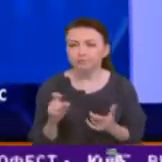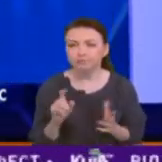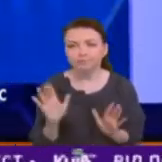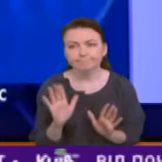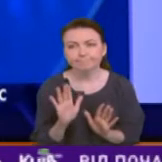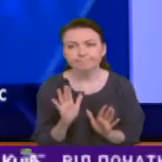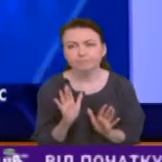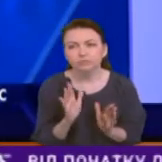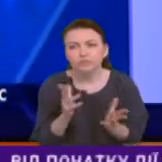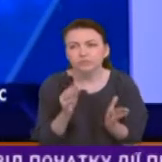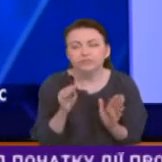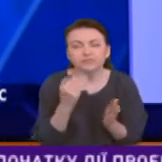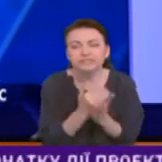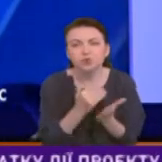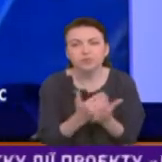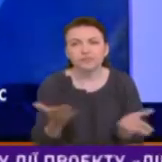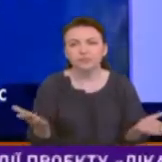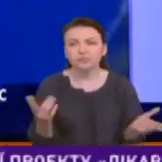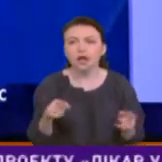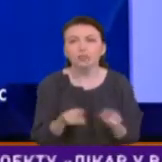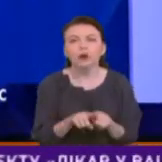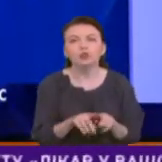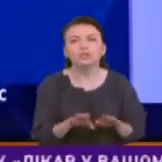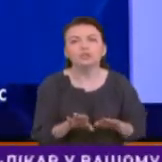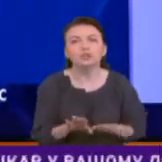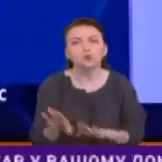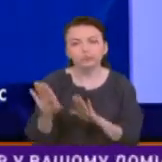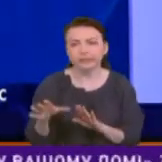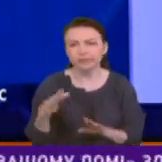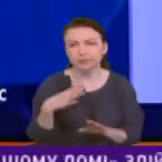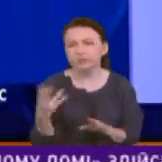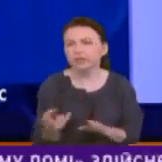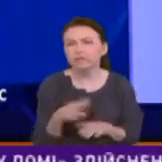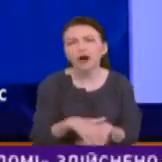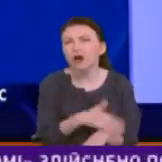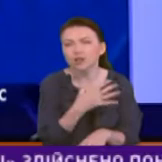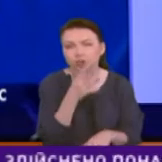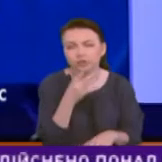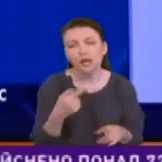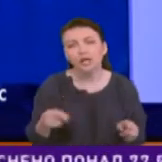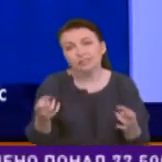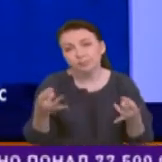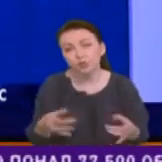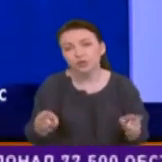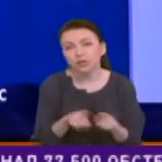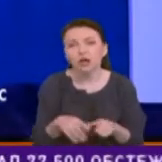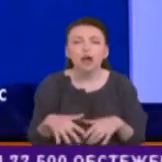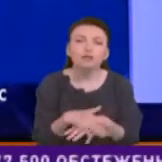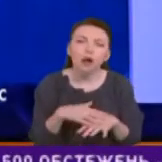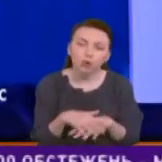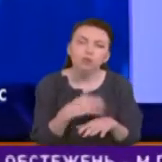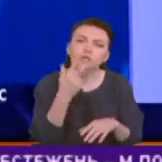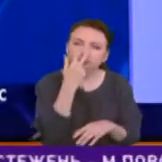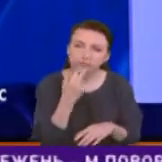не визначено, і в статуті не прописано. Ну, це як заступник патріархом він був тривалий час. Це просто, так скажемо, народний